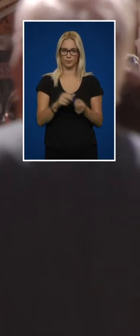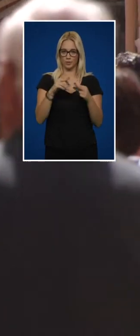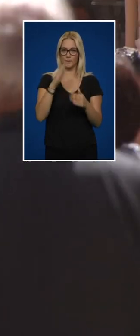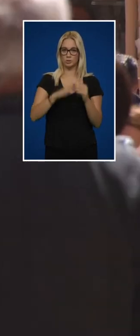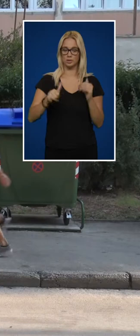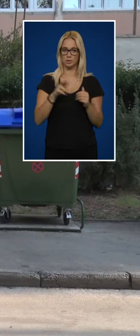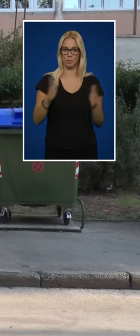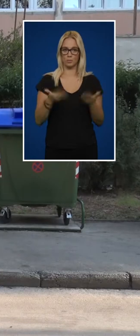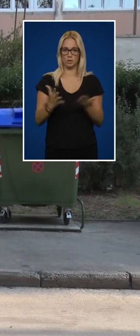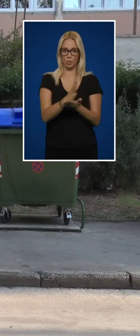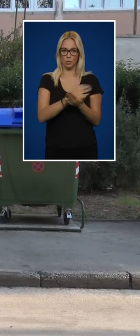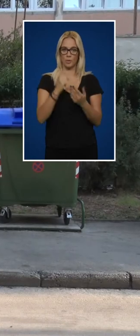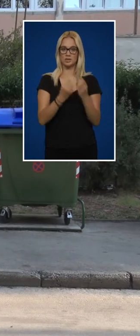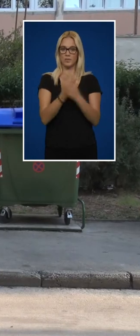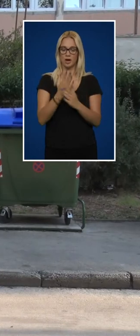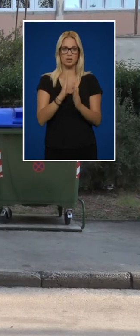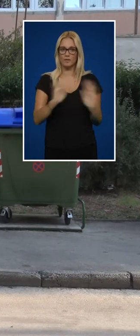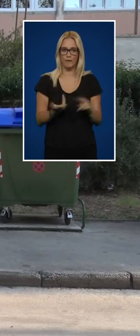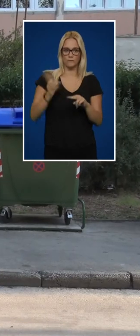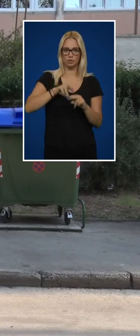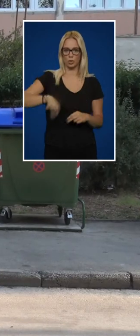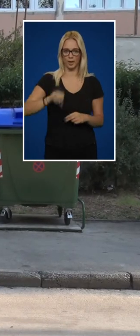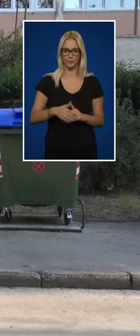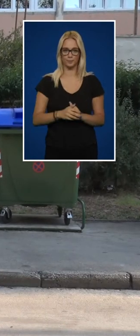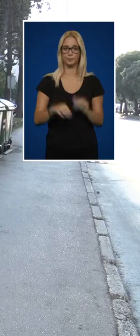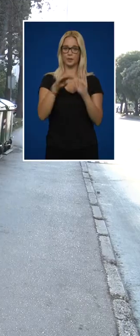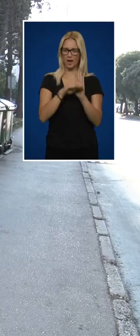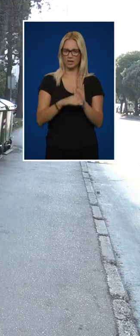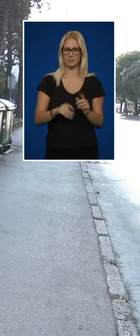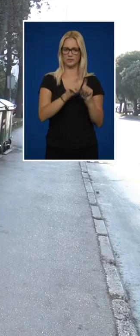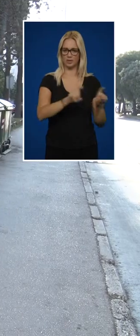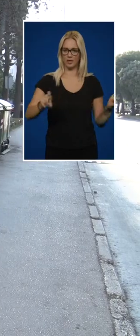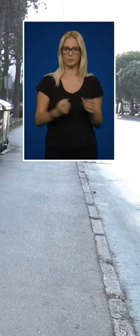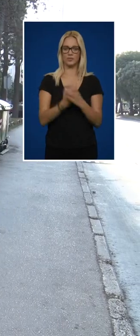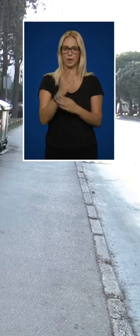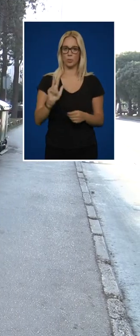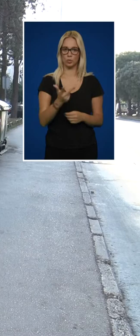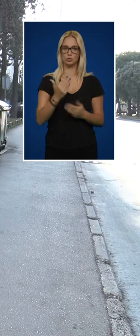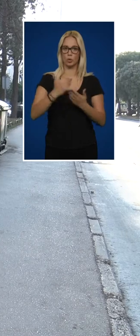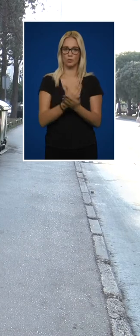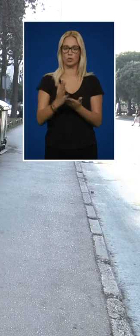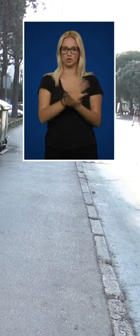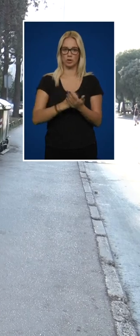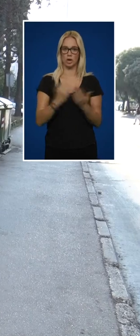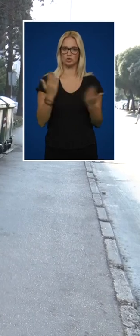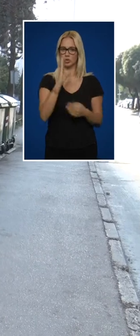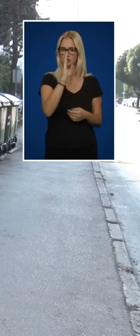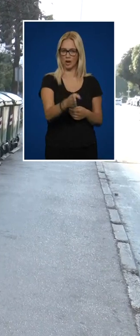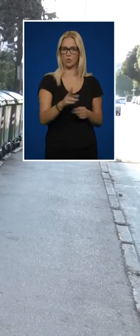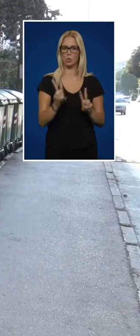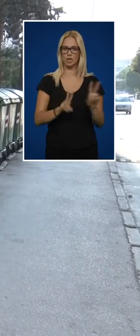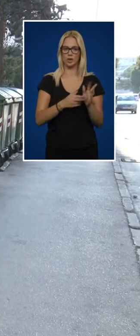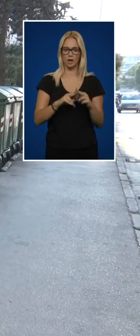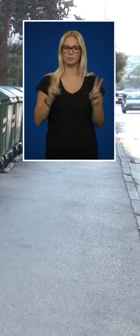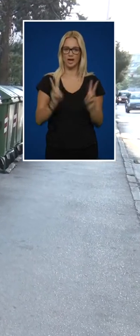jeftinijih proizvoda, a posljedica je brza uporaba i stvaranje sve više otpada. Pravilnim razvrstavanjem stvaramo mogućnost ponovnog korištenja,